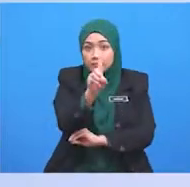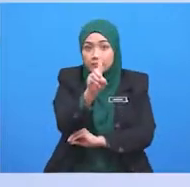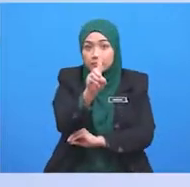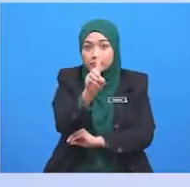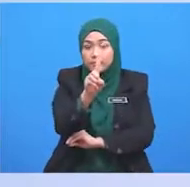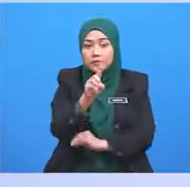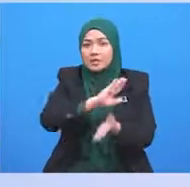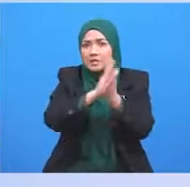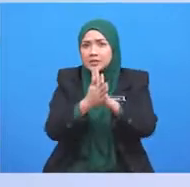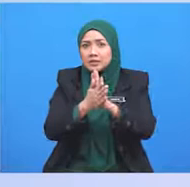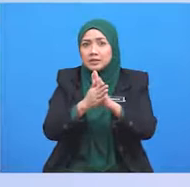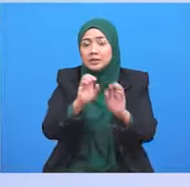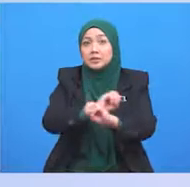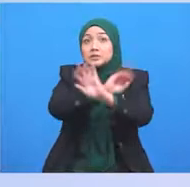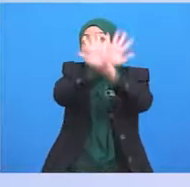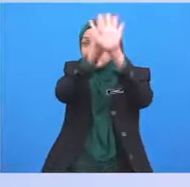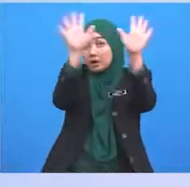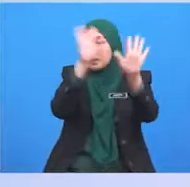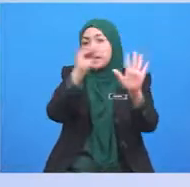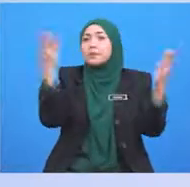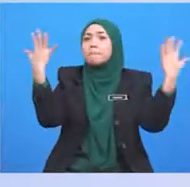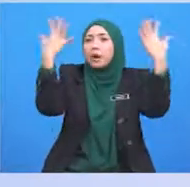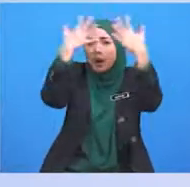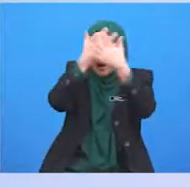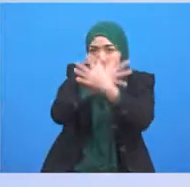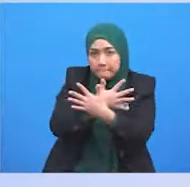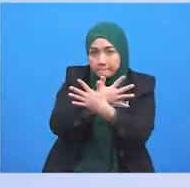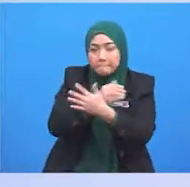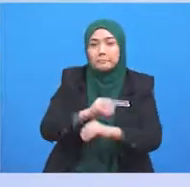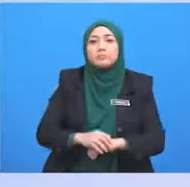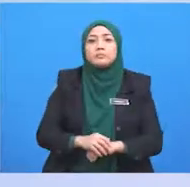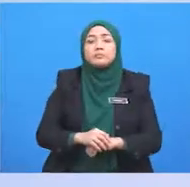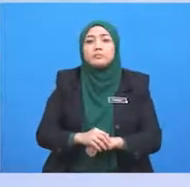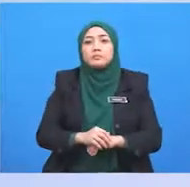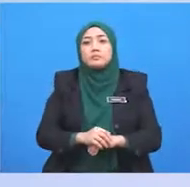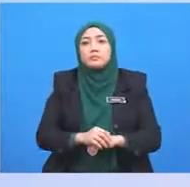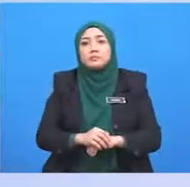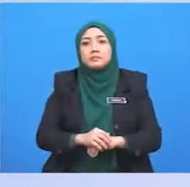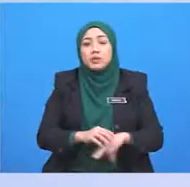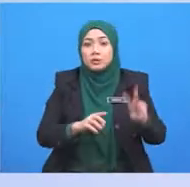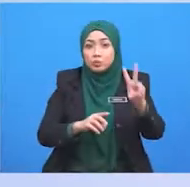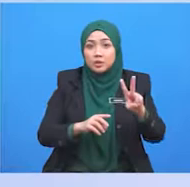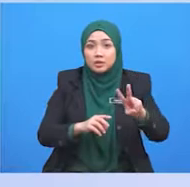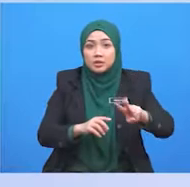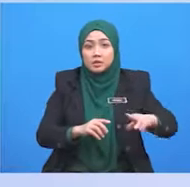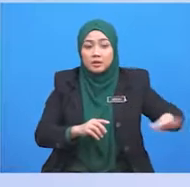siang dan malam. Kedua, kejadian pasang surut air laut.